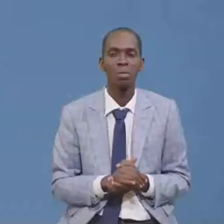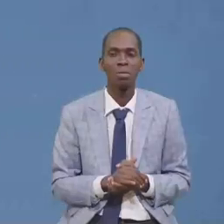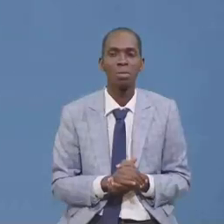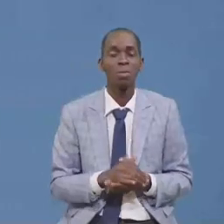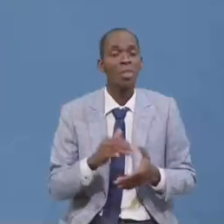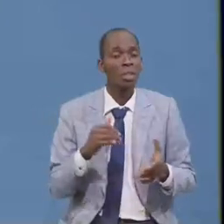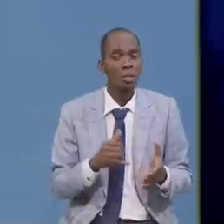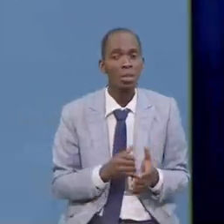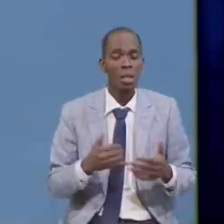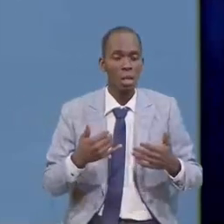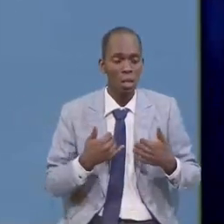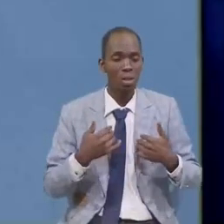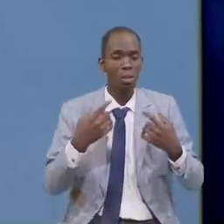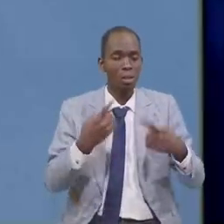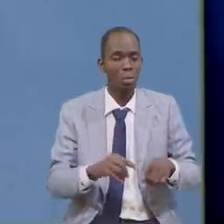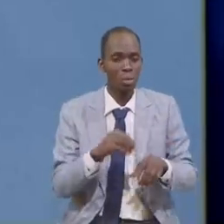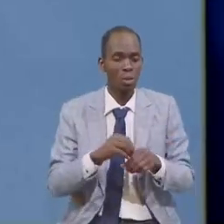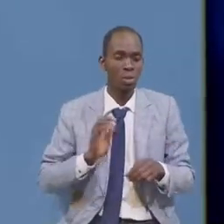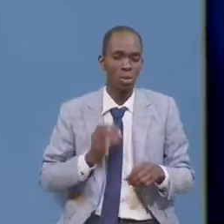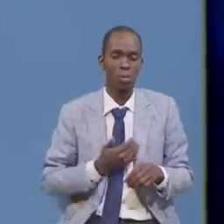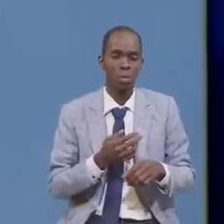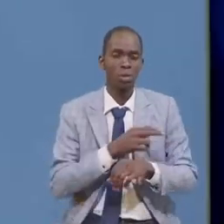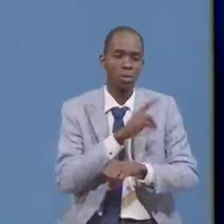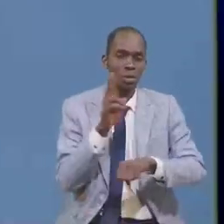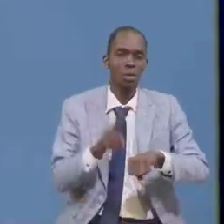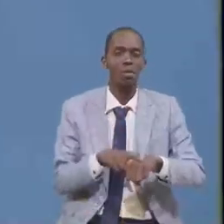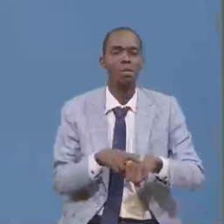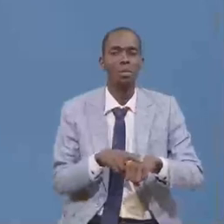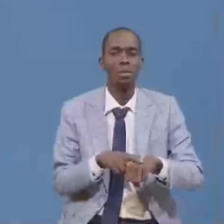Et c'est même venu à une place dans notre nation.